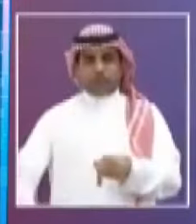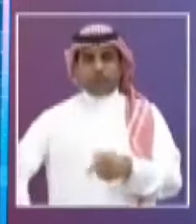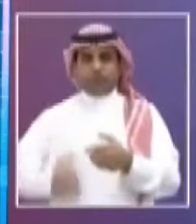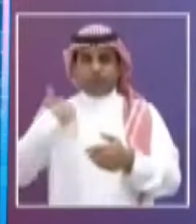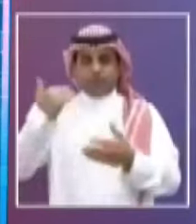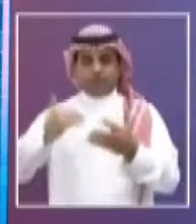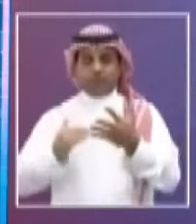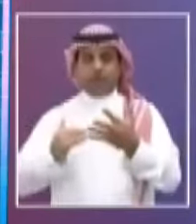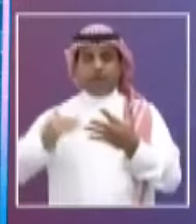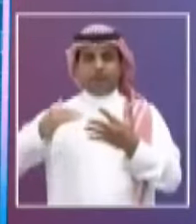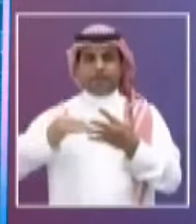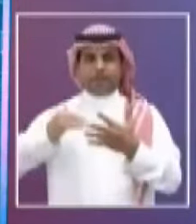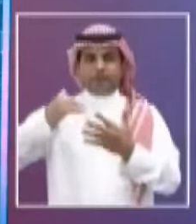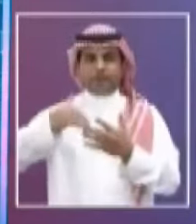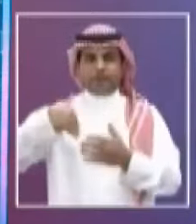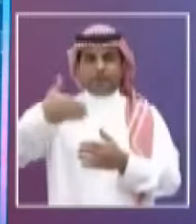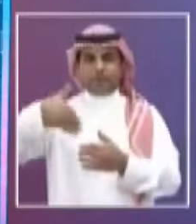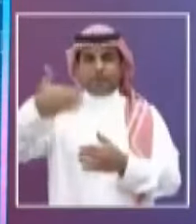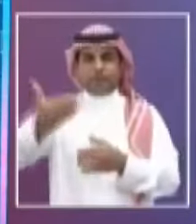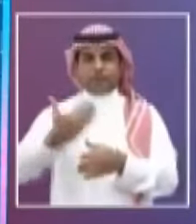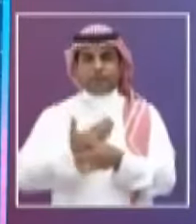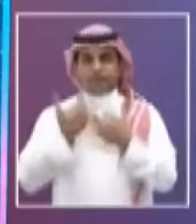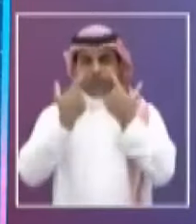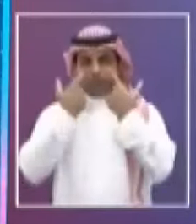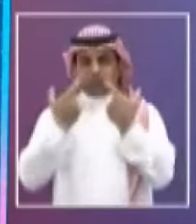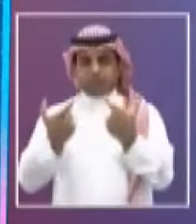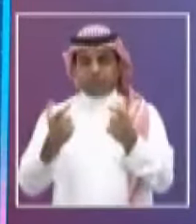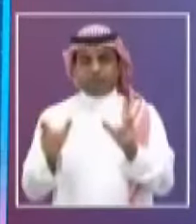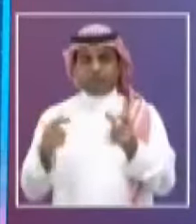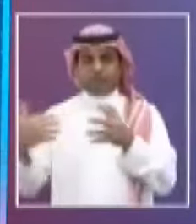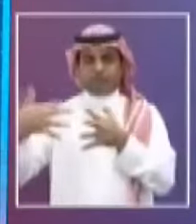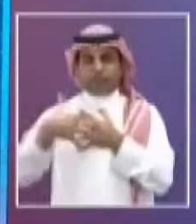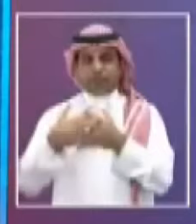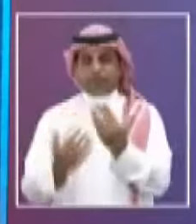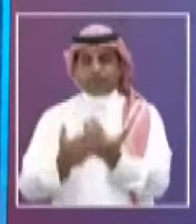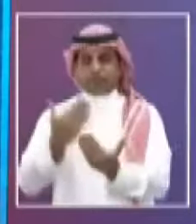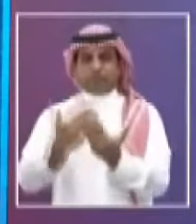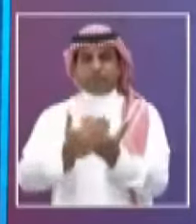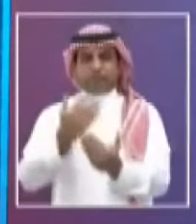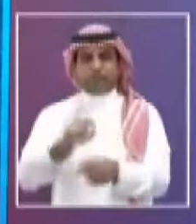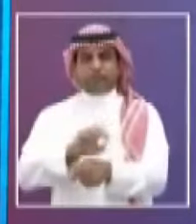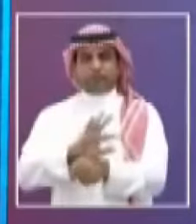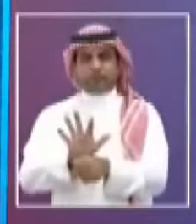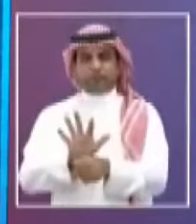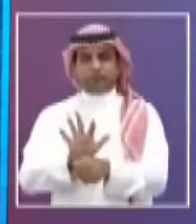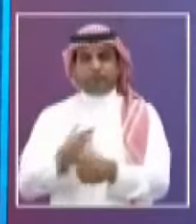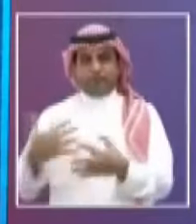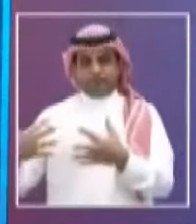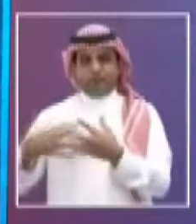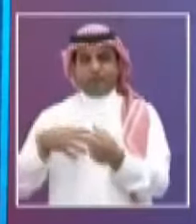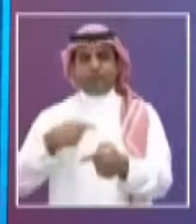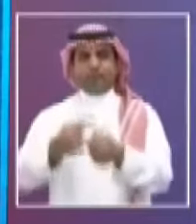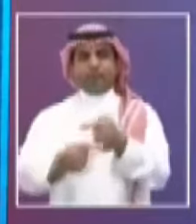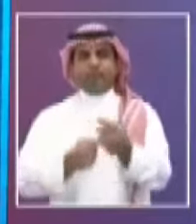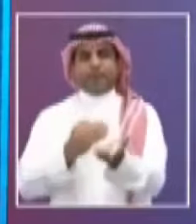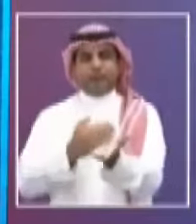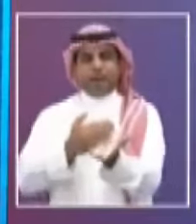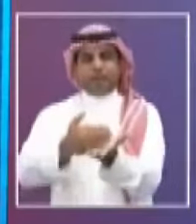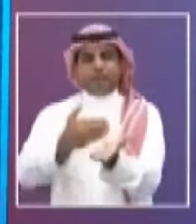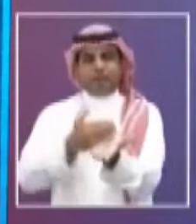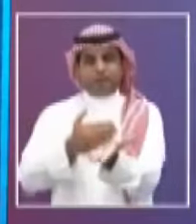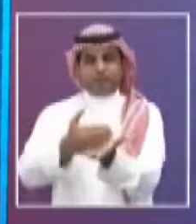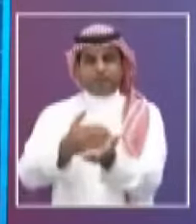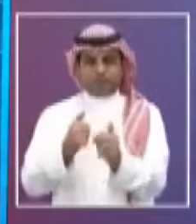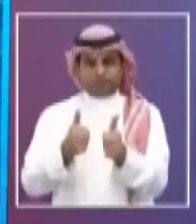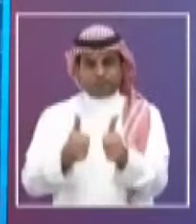والمراحل المقبلة في متابعات ومشاركة مستجدات هذه الجائحة معكم جميعا. في